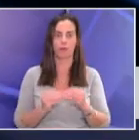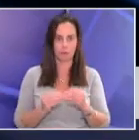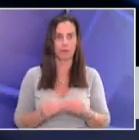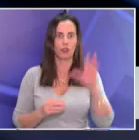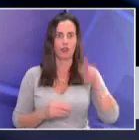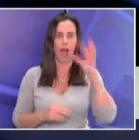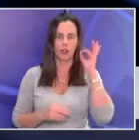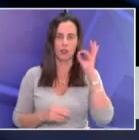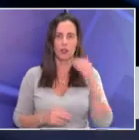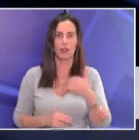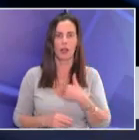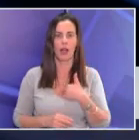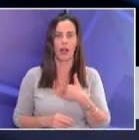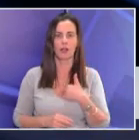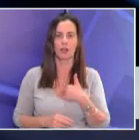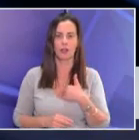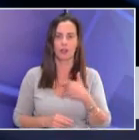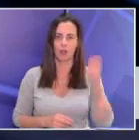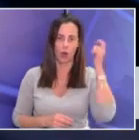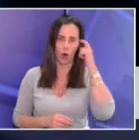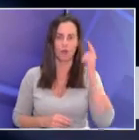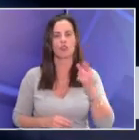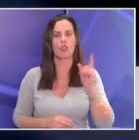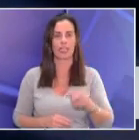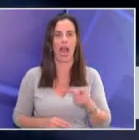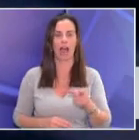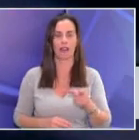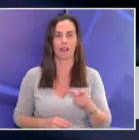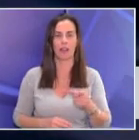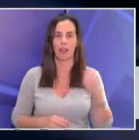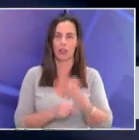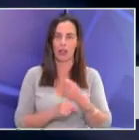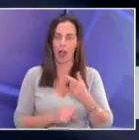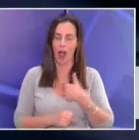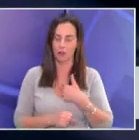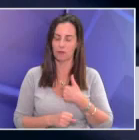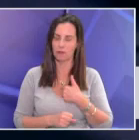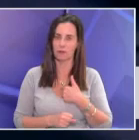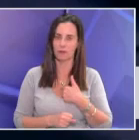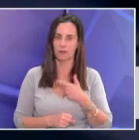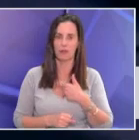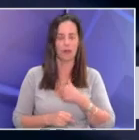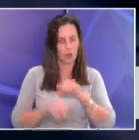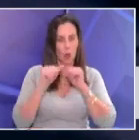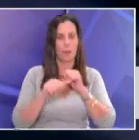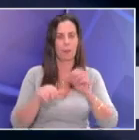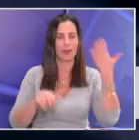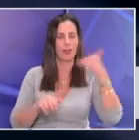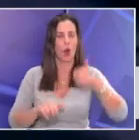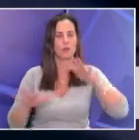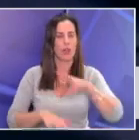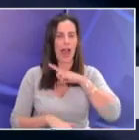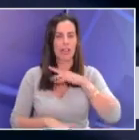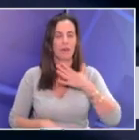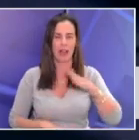צמחו, אני חושבת שצריכים ליישם, אני חסידת מרגרט תאצ'ר שאמרה, אם אתה